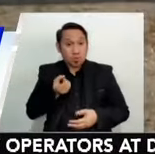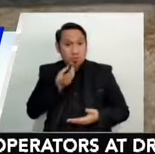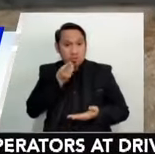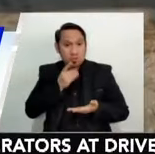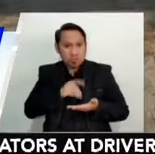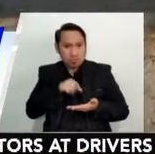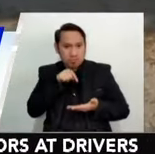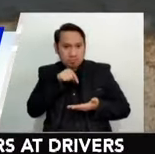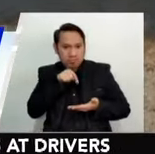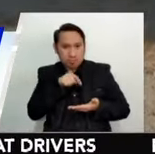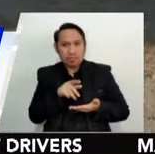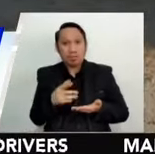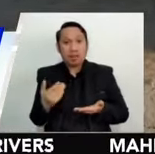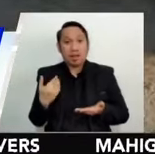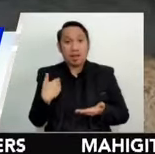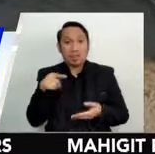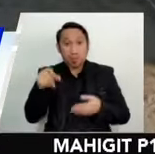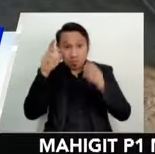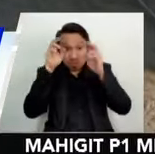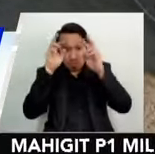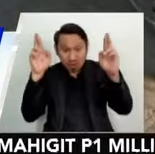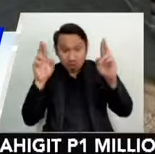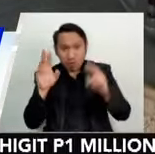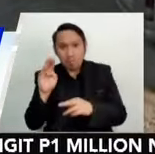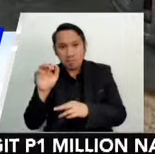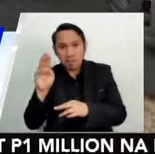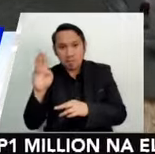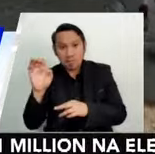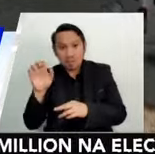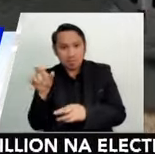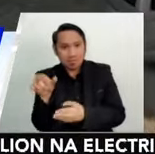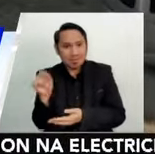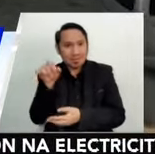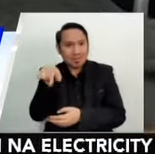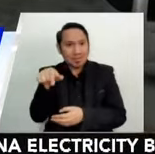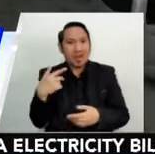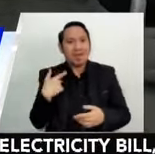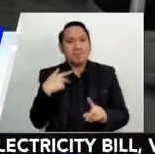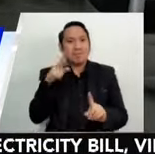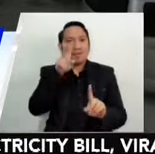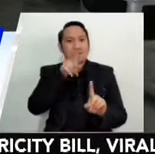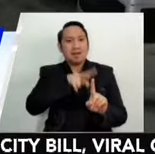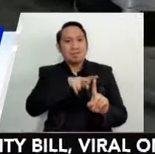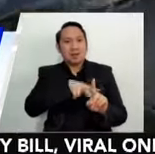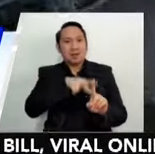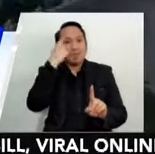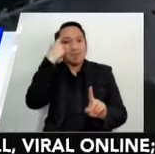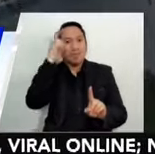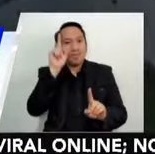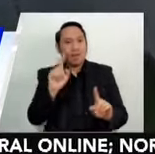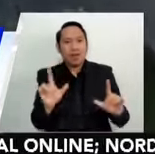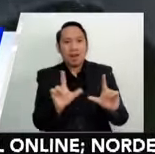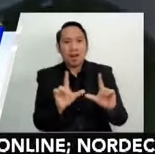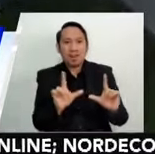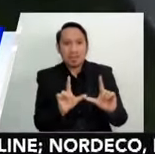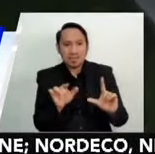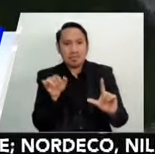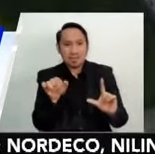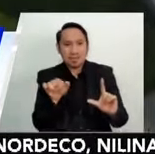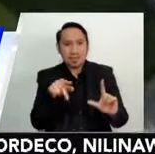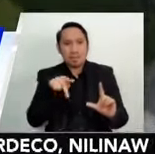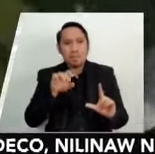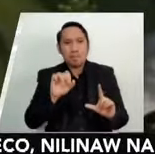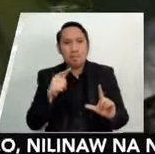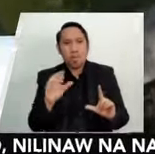kasalukuyang mayor ng Bamban na si Alice Guo ang nag-apply umano para sa prangkisa at lisensya ng Pogo base sa